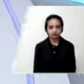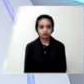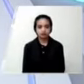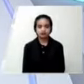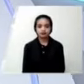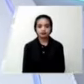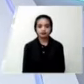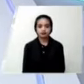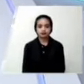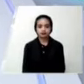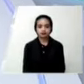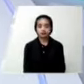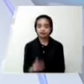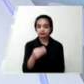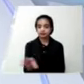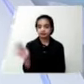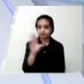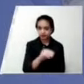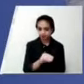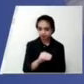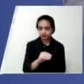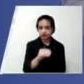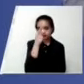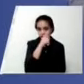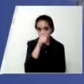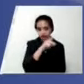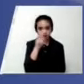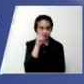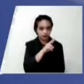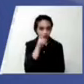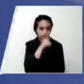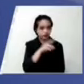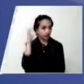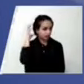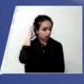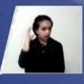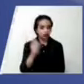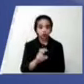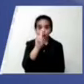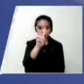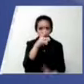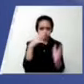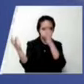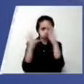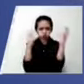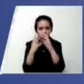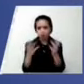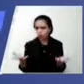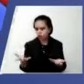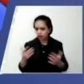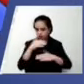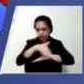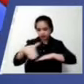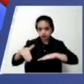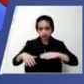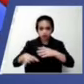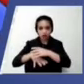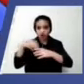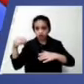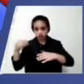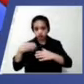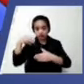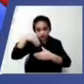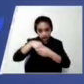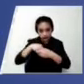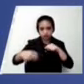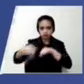Magandang gabi po, Luzon, Visayas at Mindanao. Dalawang bagyo sa loob at labas ng Philippine Area of Responsibility